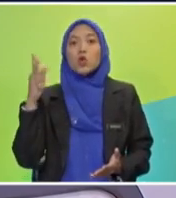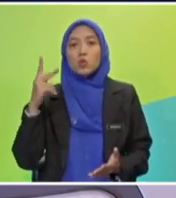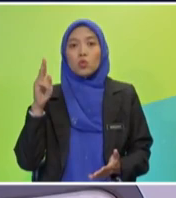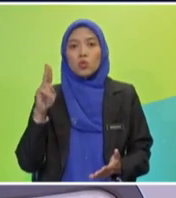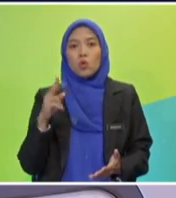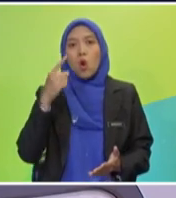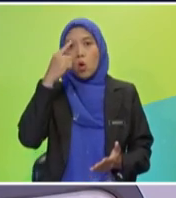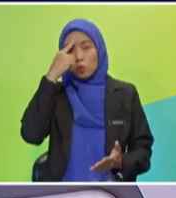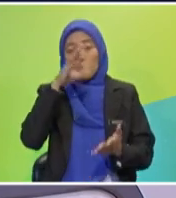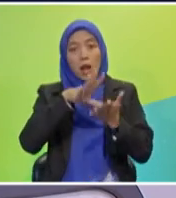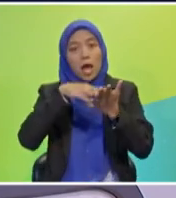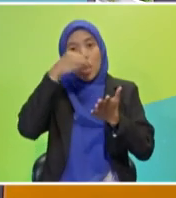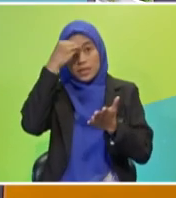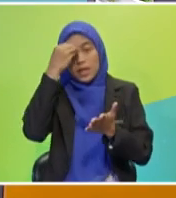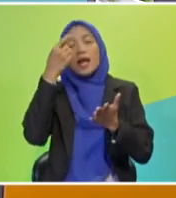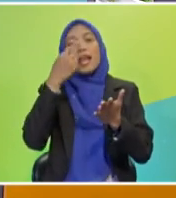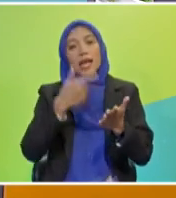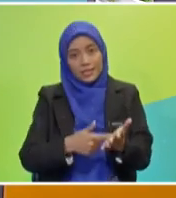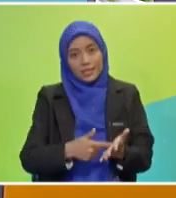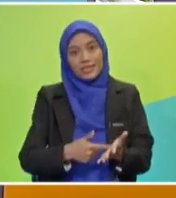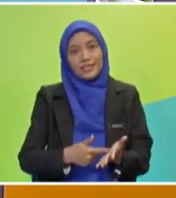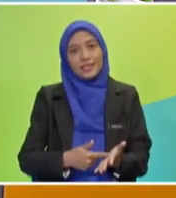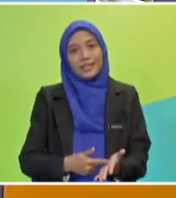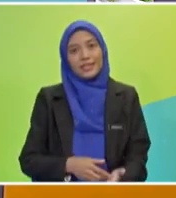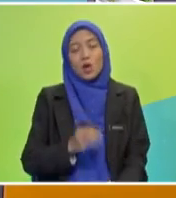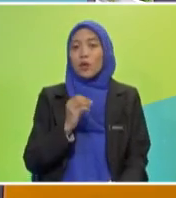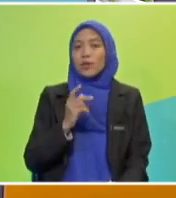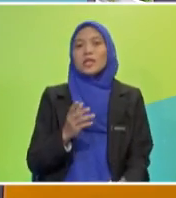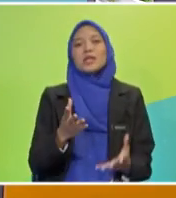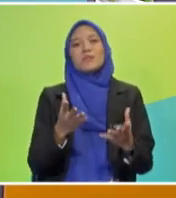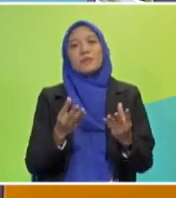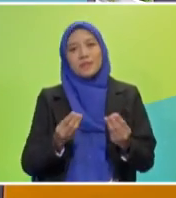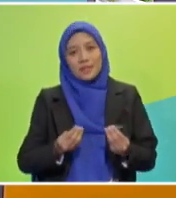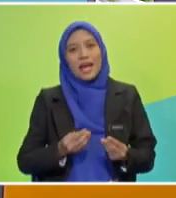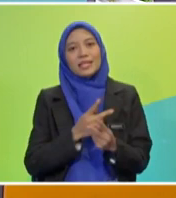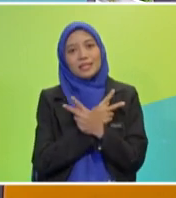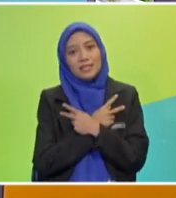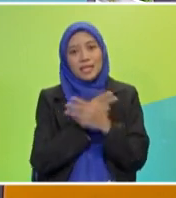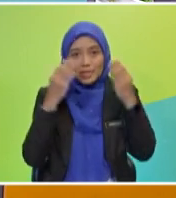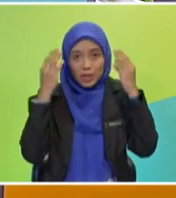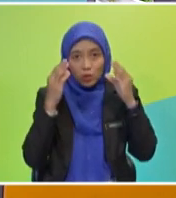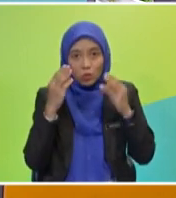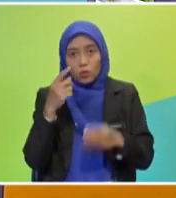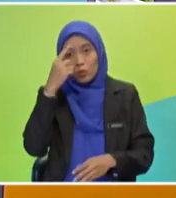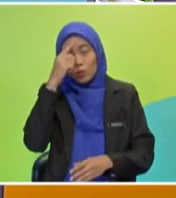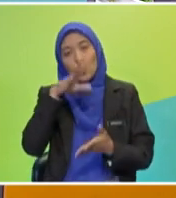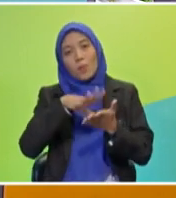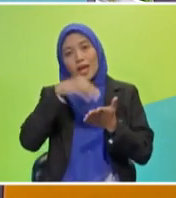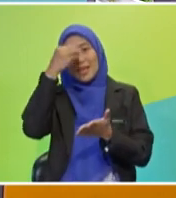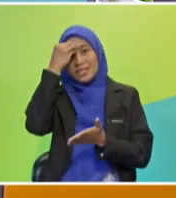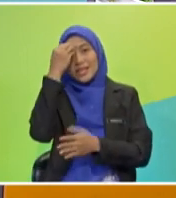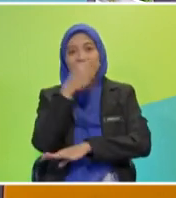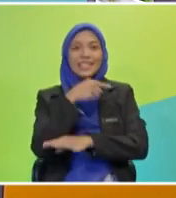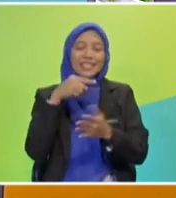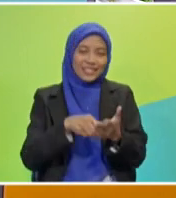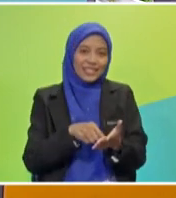untuk kegunaan semua. Ya, baiklah. Terima kasih banyak-banyak Cikgu Hasliana atas perkongsian ilmu pada hari ini. Terima kasih kawan-kawan saya di dalam